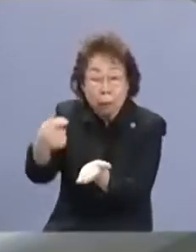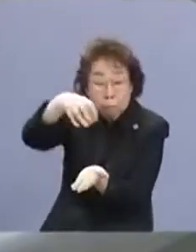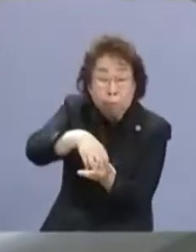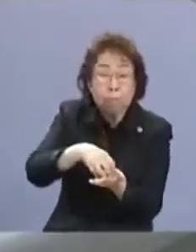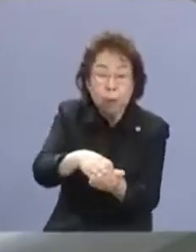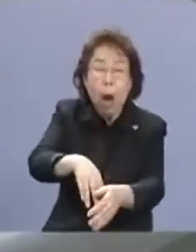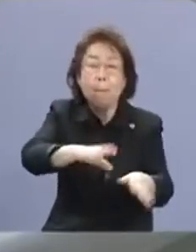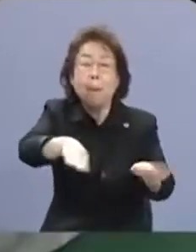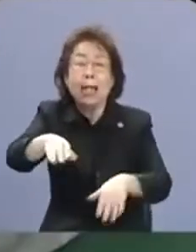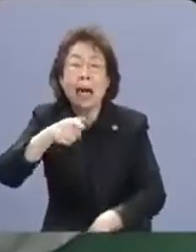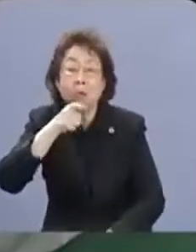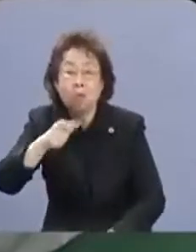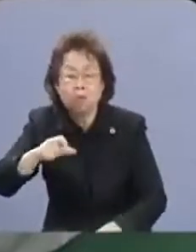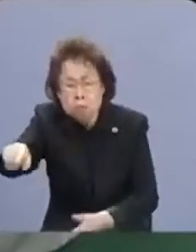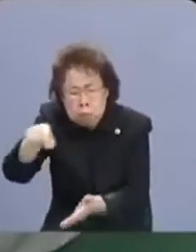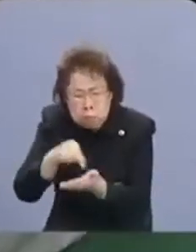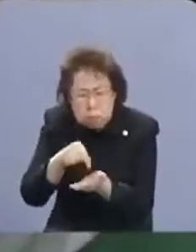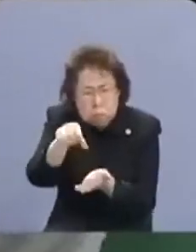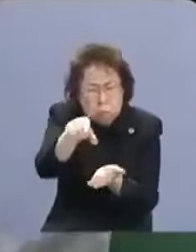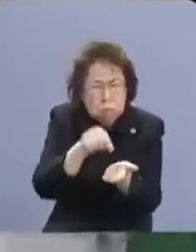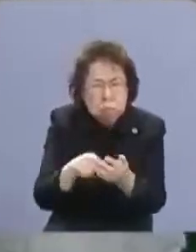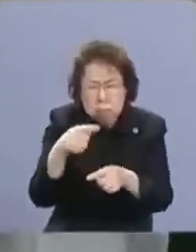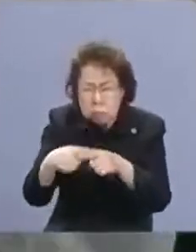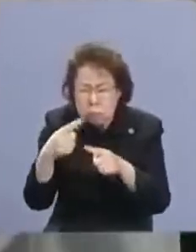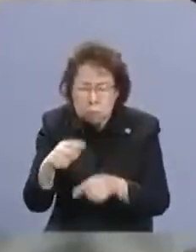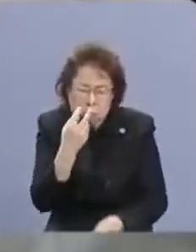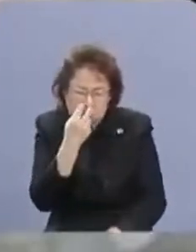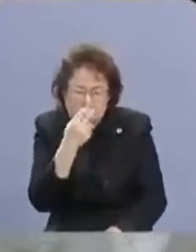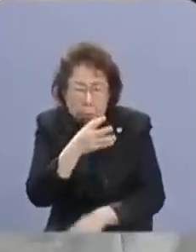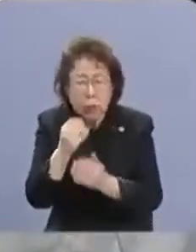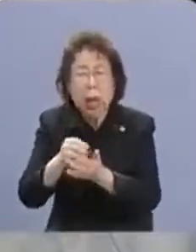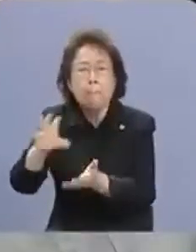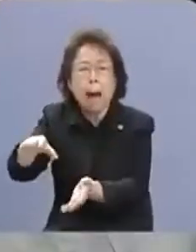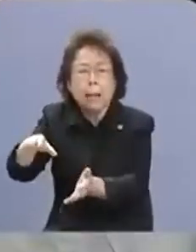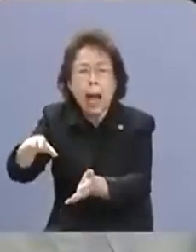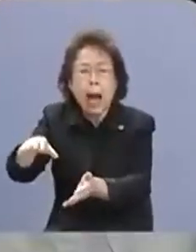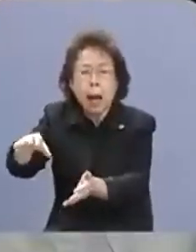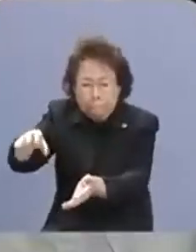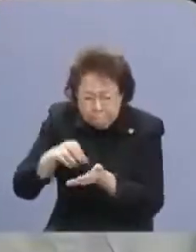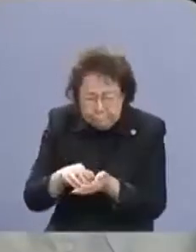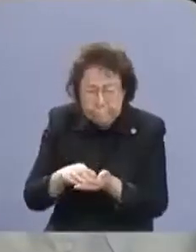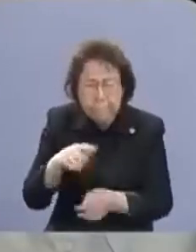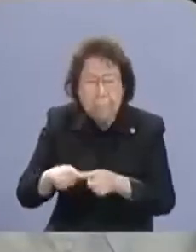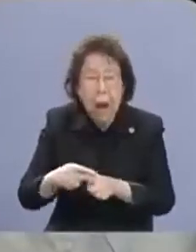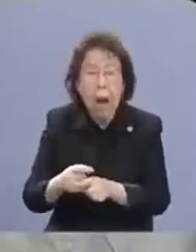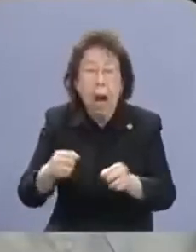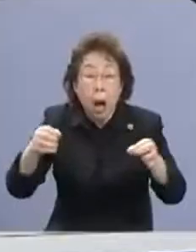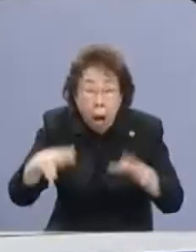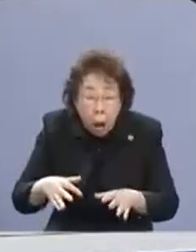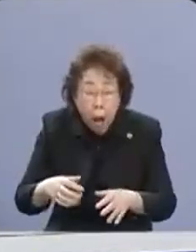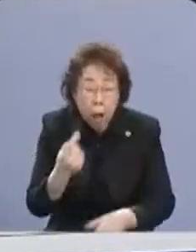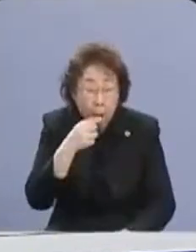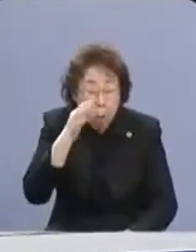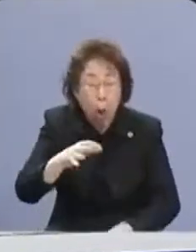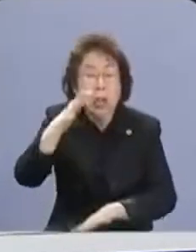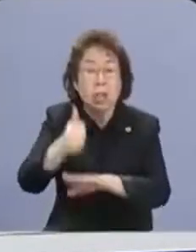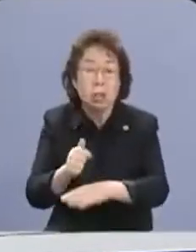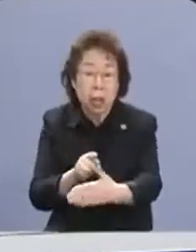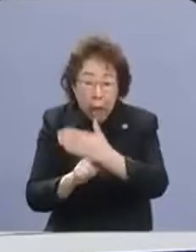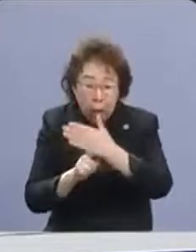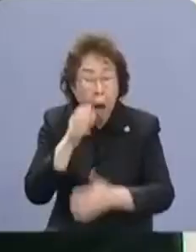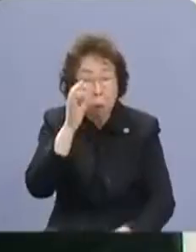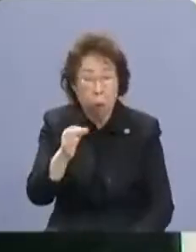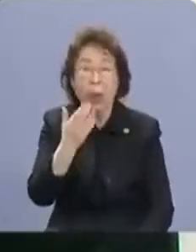바닷물과 오류 에 포함된 방사성 핵종 을 바다에서 바로 분석해 24시간 안에 결과를 받아볼 수